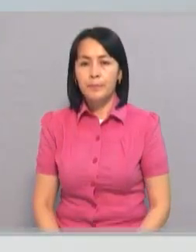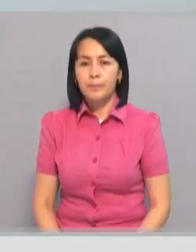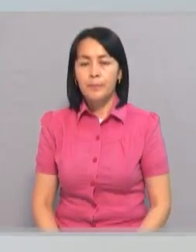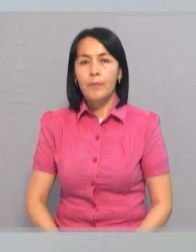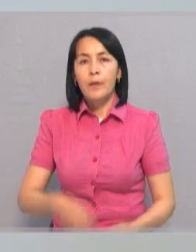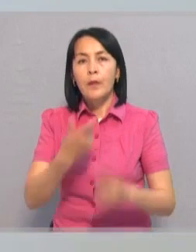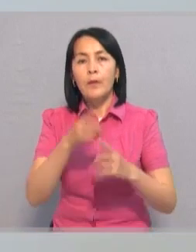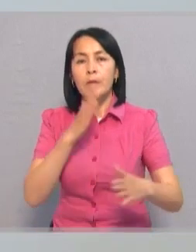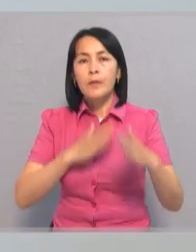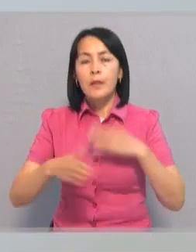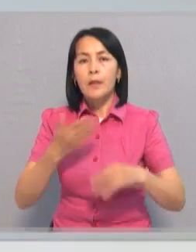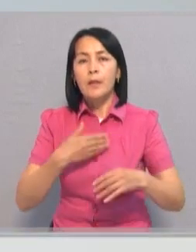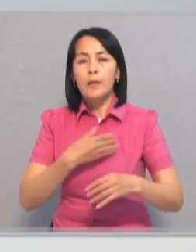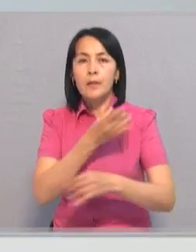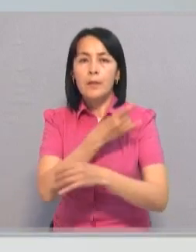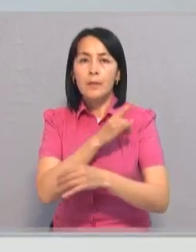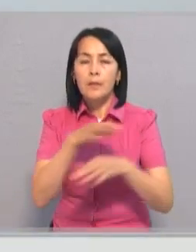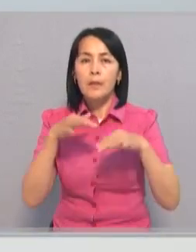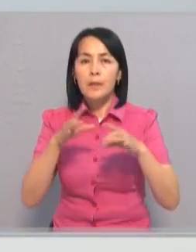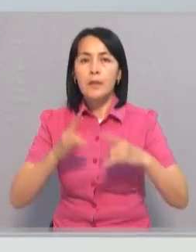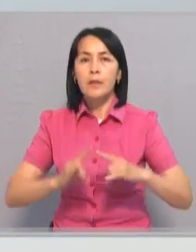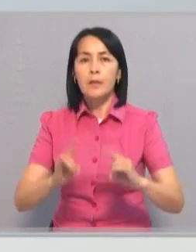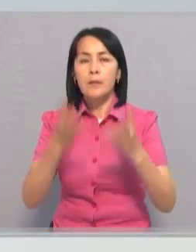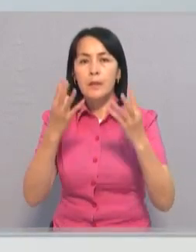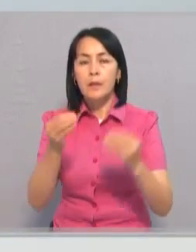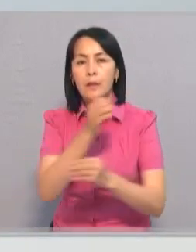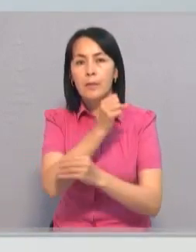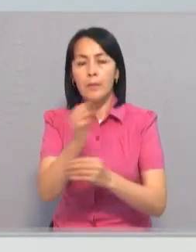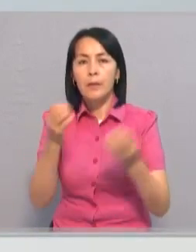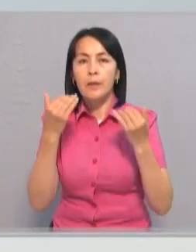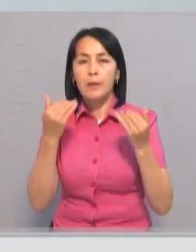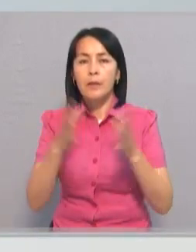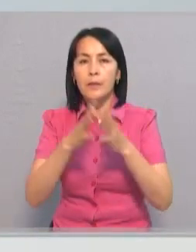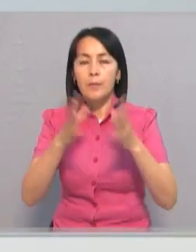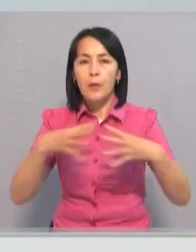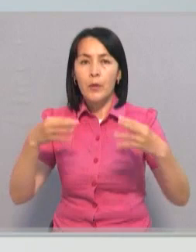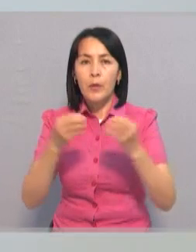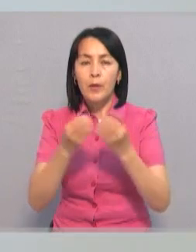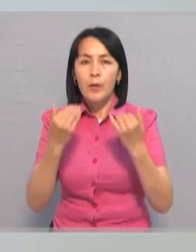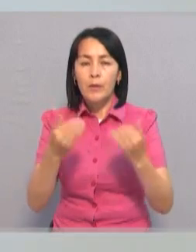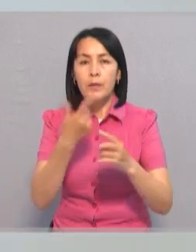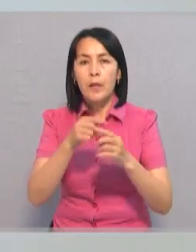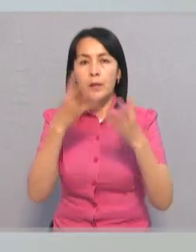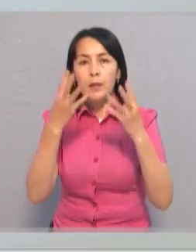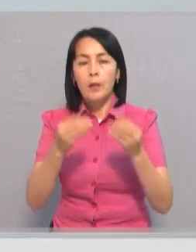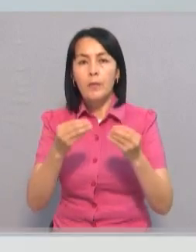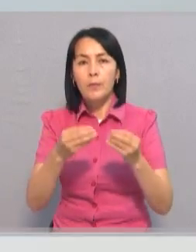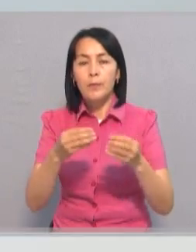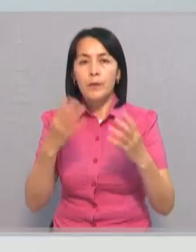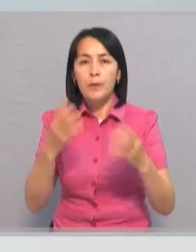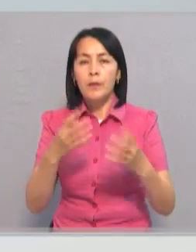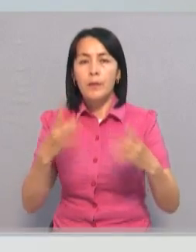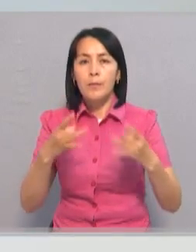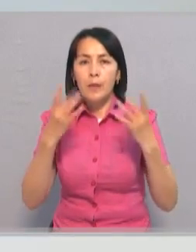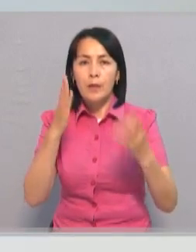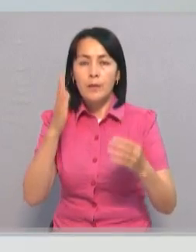Я очень рада, что наша малышка решила родиться именно в День Победы. Для нашей большой семьи теперь этот день будет двойным